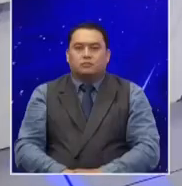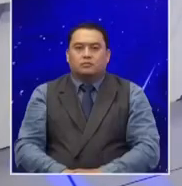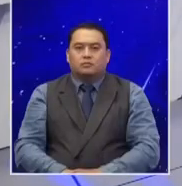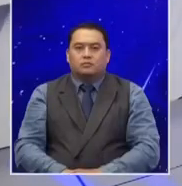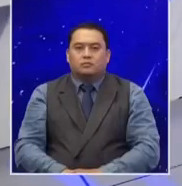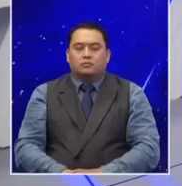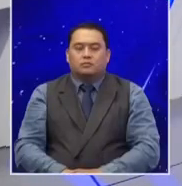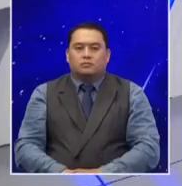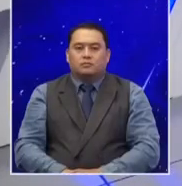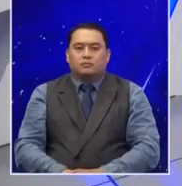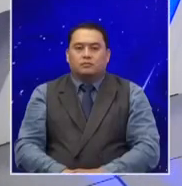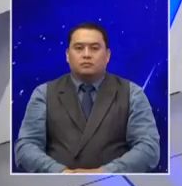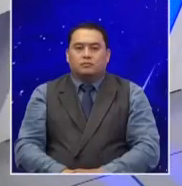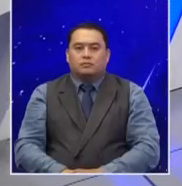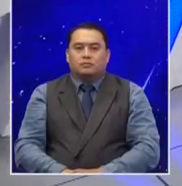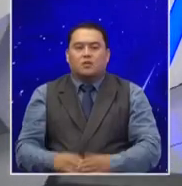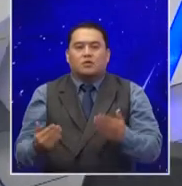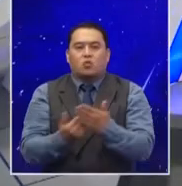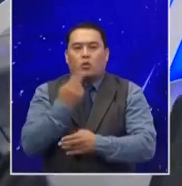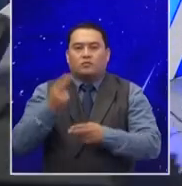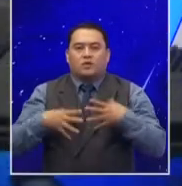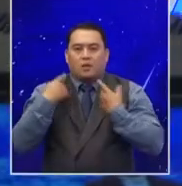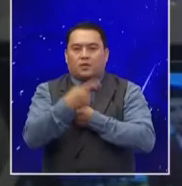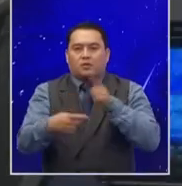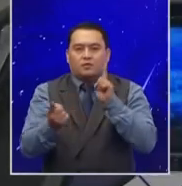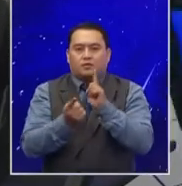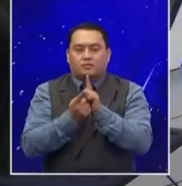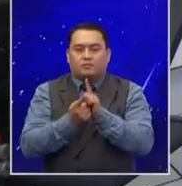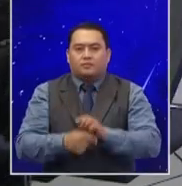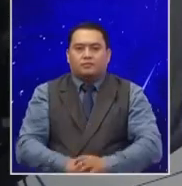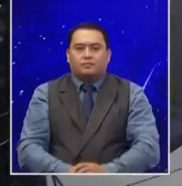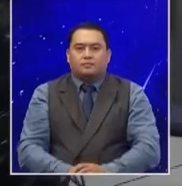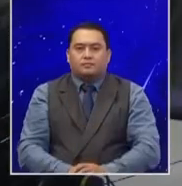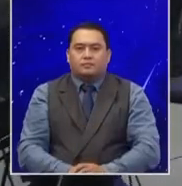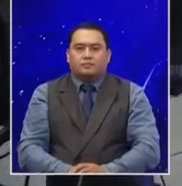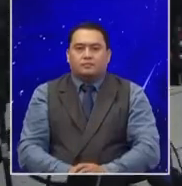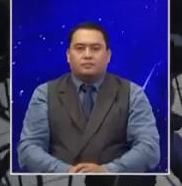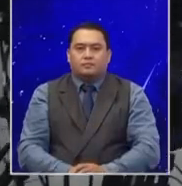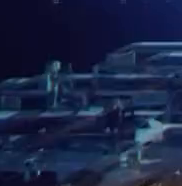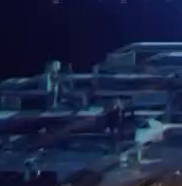На этом у меня все. Увидимся завтра. До свидания.